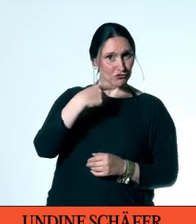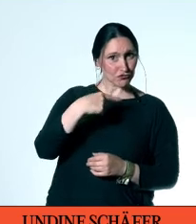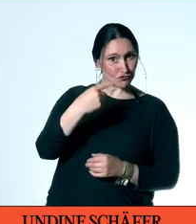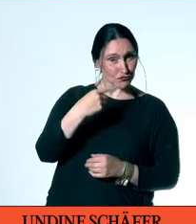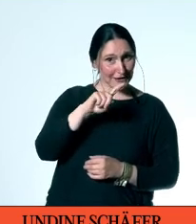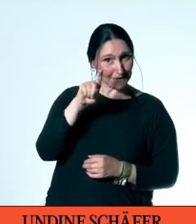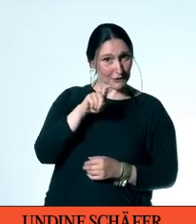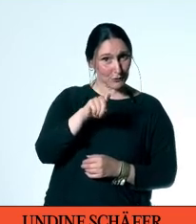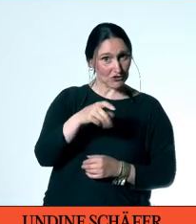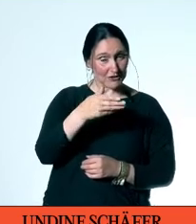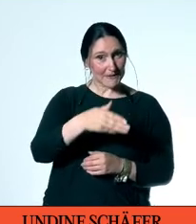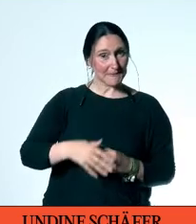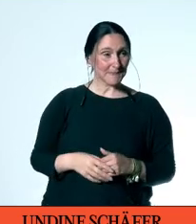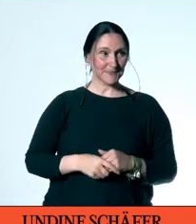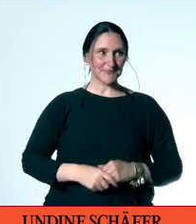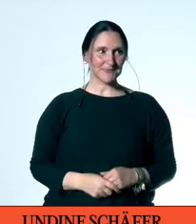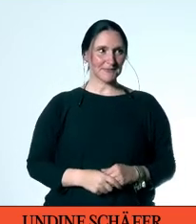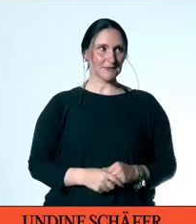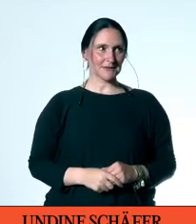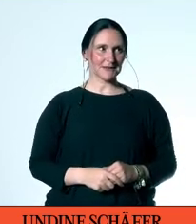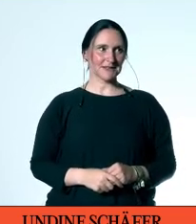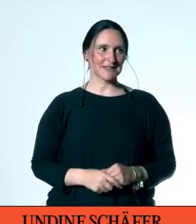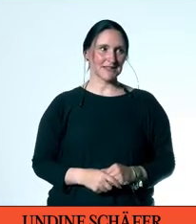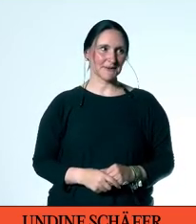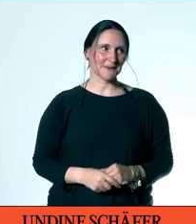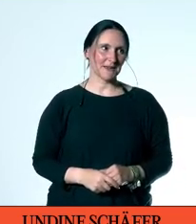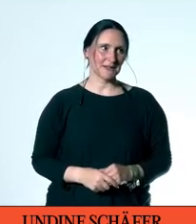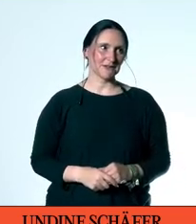que le hice. Will, auch an dich die Frage.